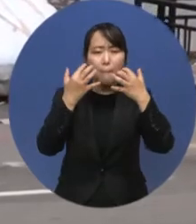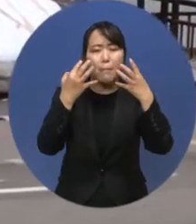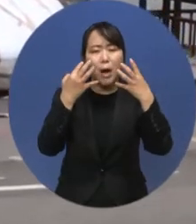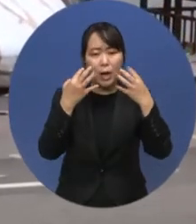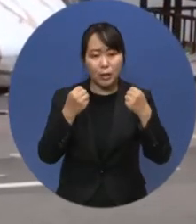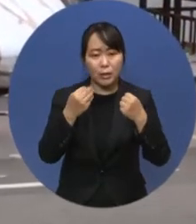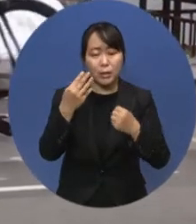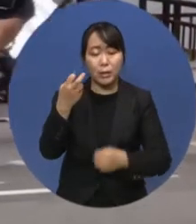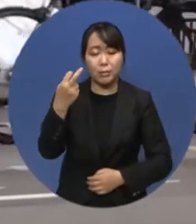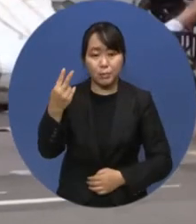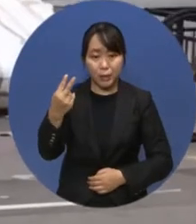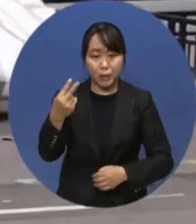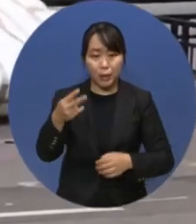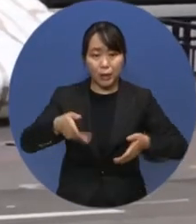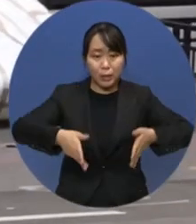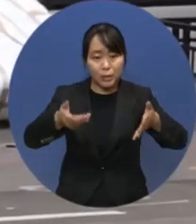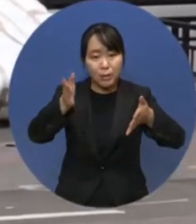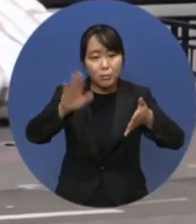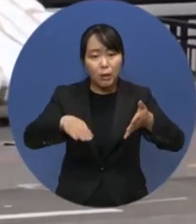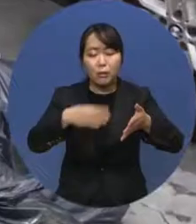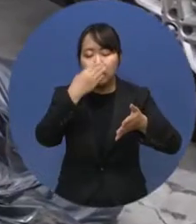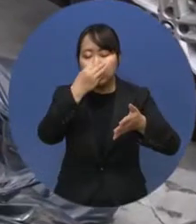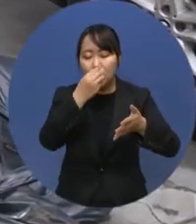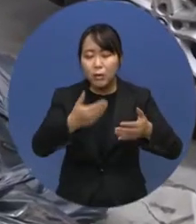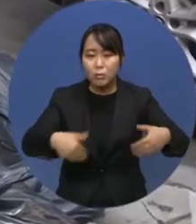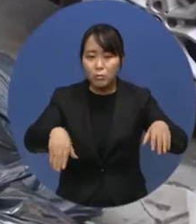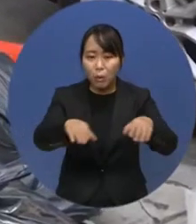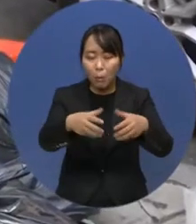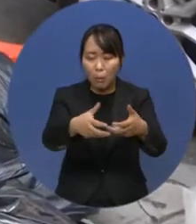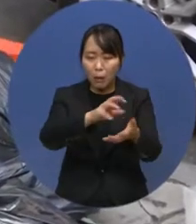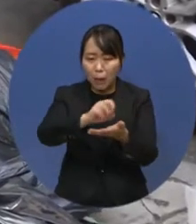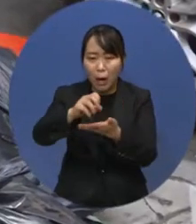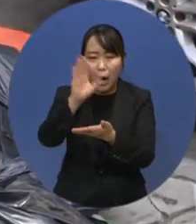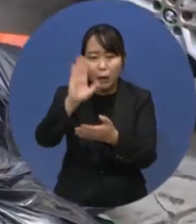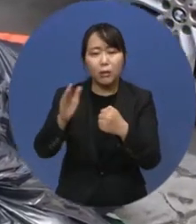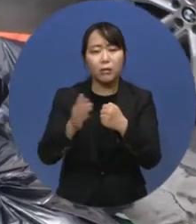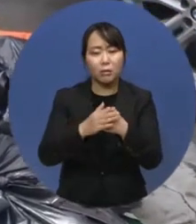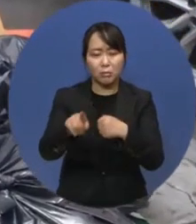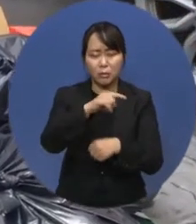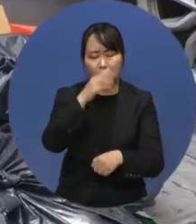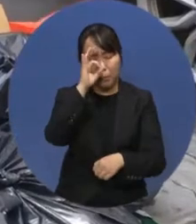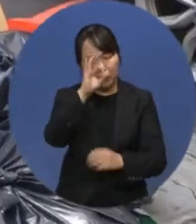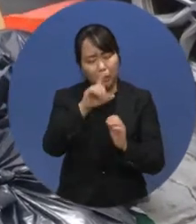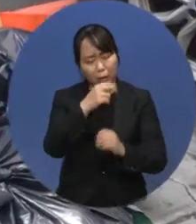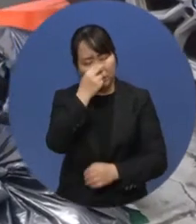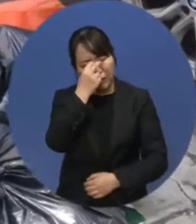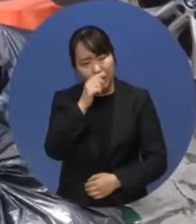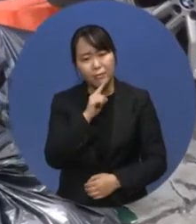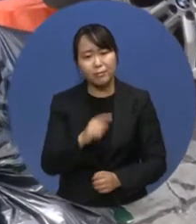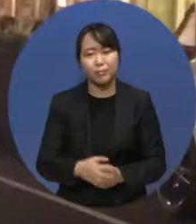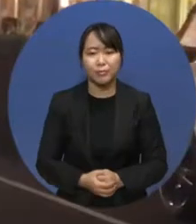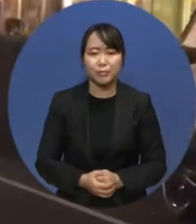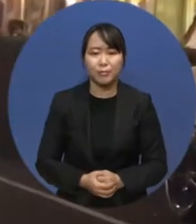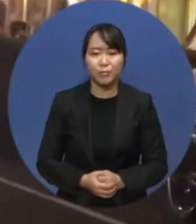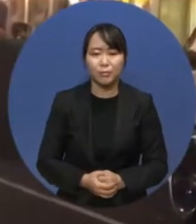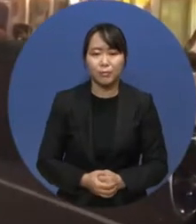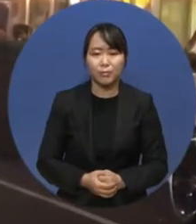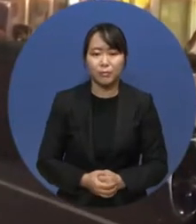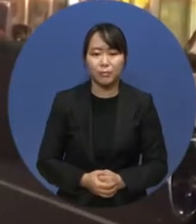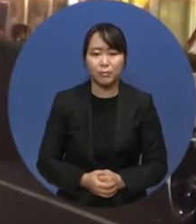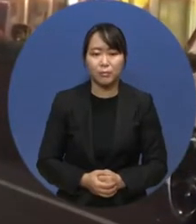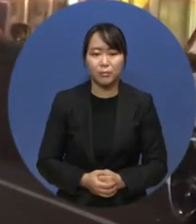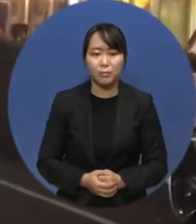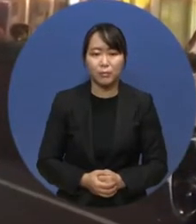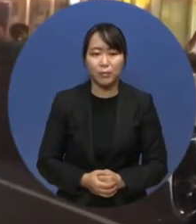웨스트 32가였지만 최근 제때 쓰레기 수거가 이루어지지 않아 뉴요커들의 눈살을 찌푸리게 하고 있습니다.